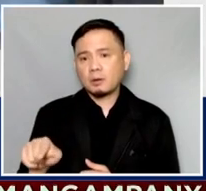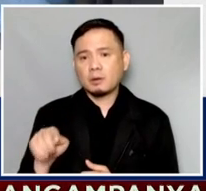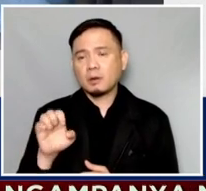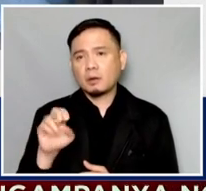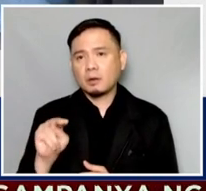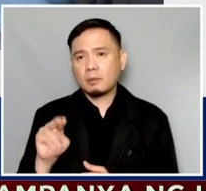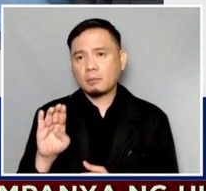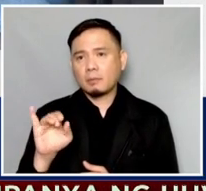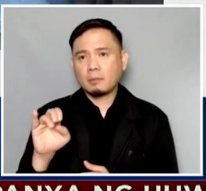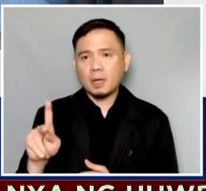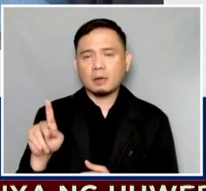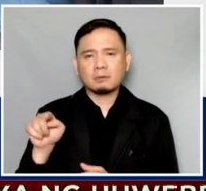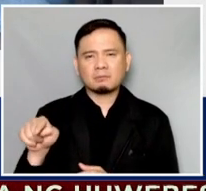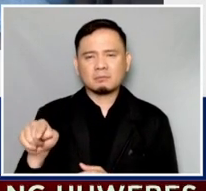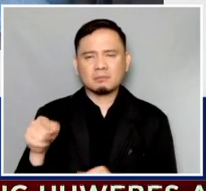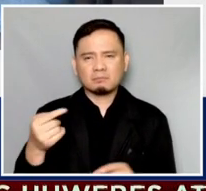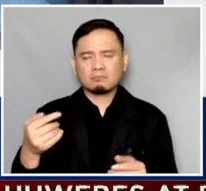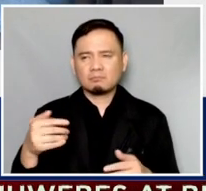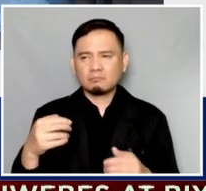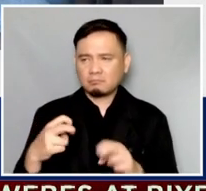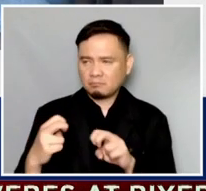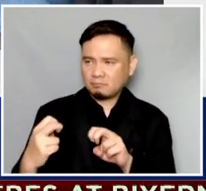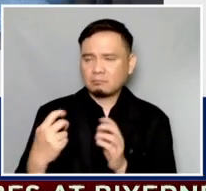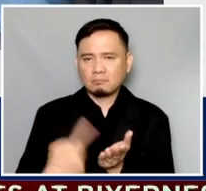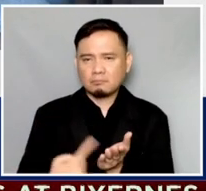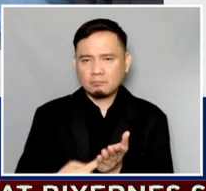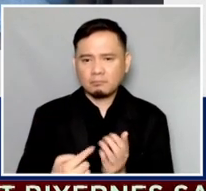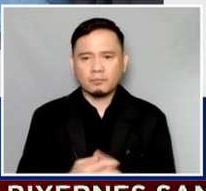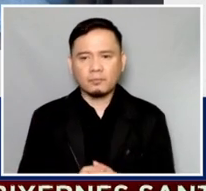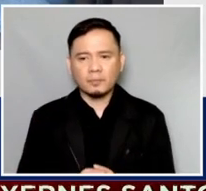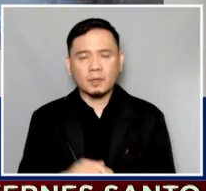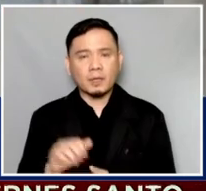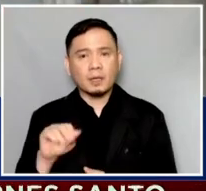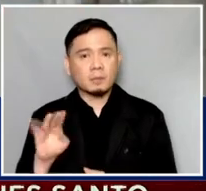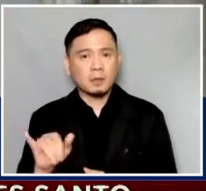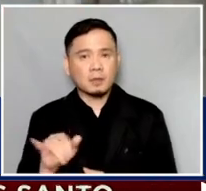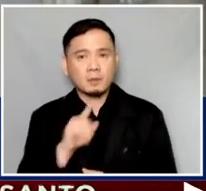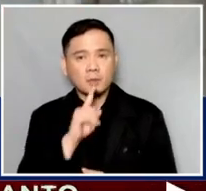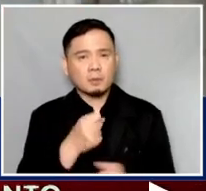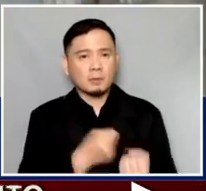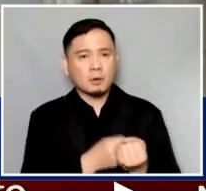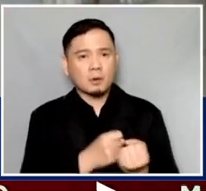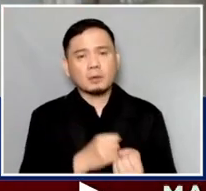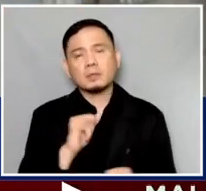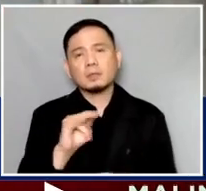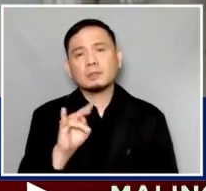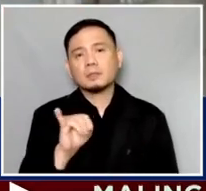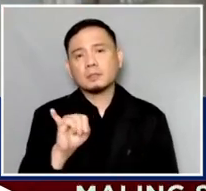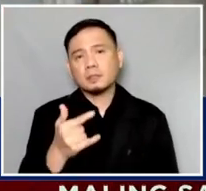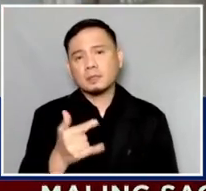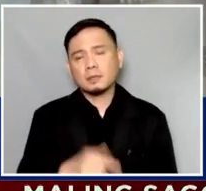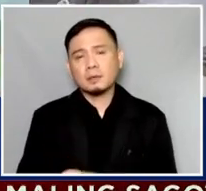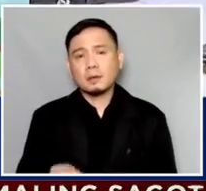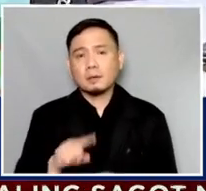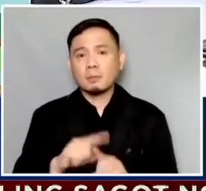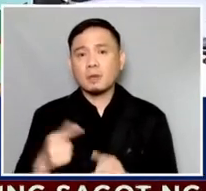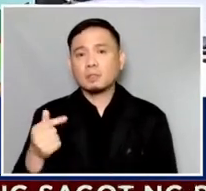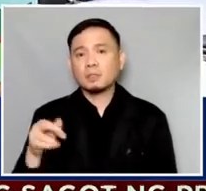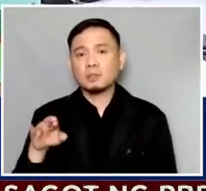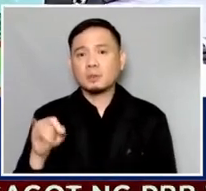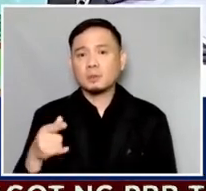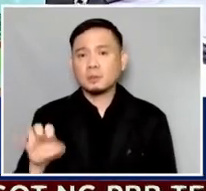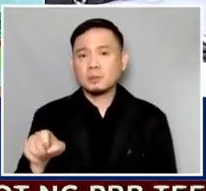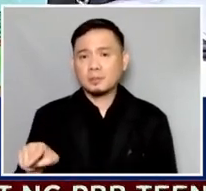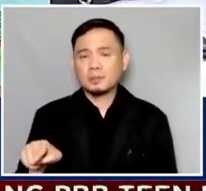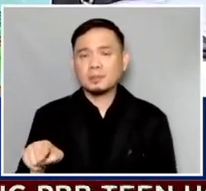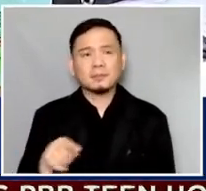Session. Ayon sa kanyang opisina, nakaitim si Ferolino bilang suporta kay Inting. Pero ayon kay Commissioner George Erwin Garcia, si Inting pa rin